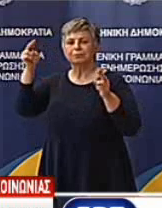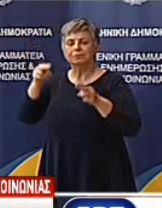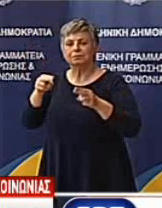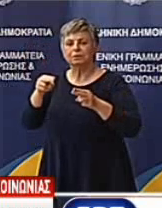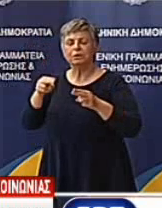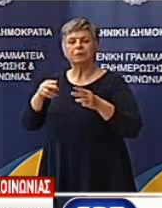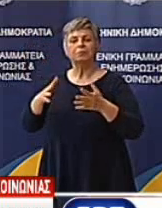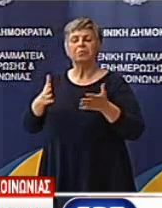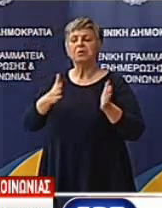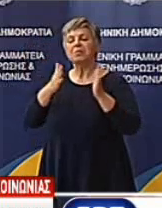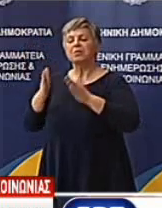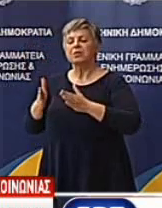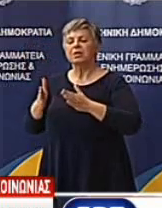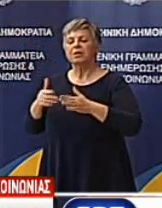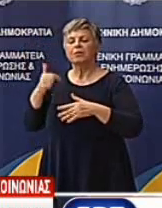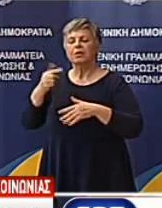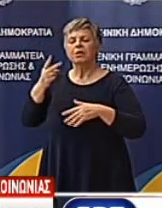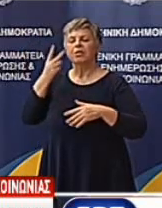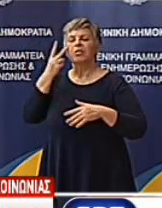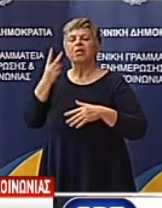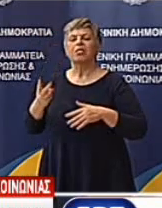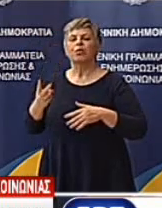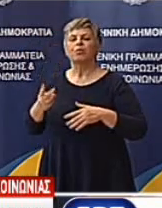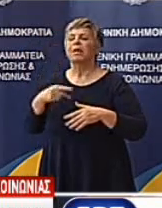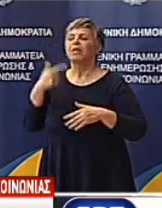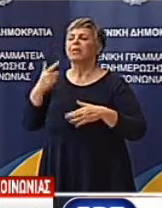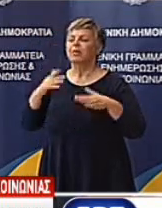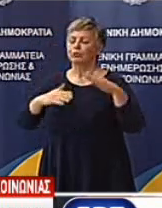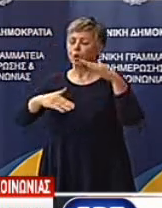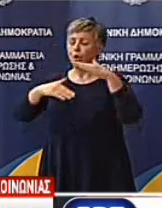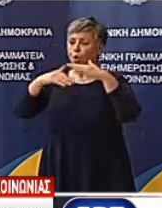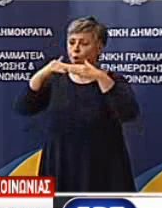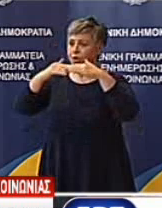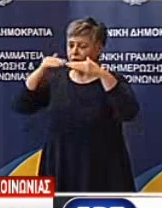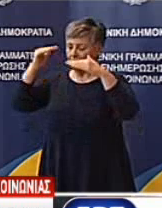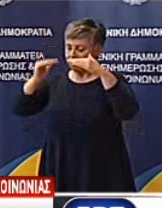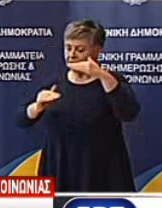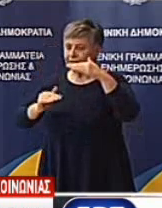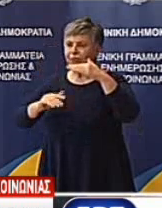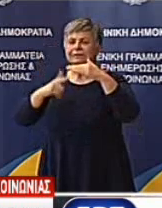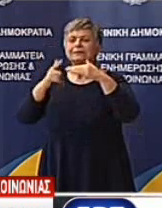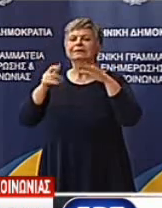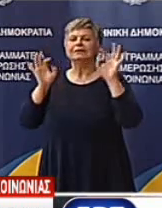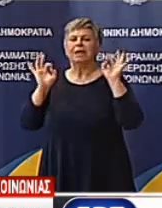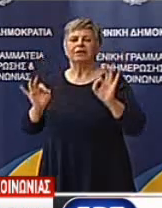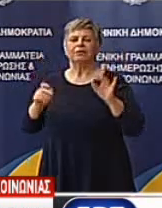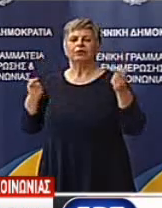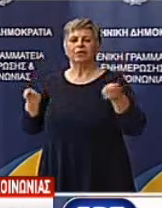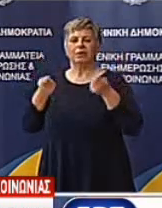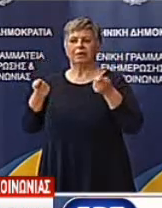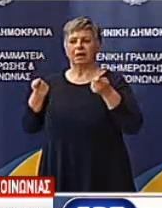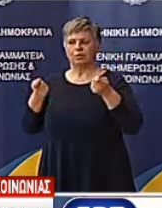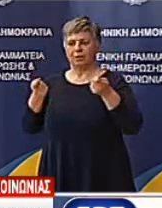εξετάζει το ενδεχόμενο να υπάρξει μια μείωση για συντάξεις κάποιου ποσού και άνω, δηλαδή παραδείγματος χάρη των 1.000 ευρώ.